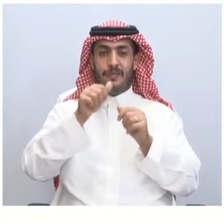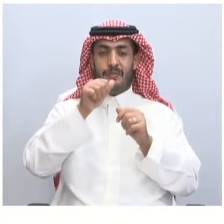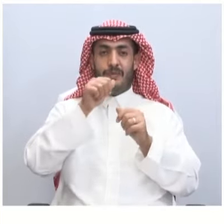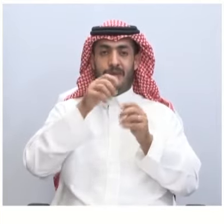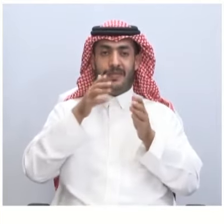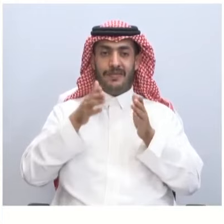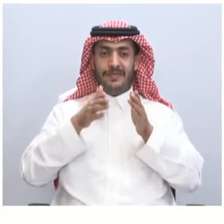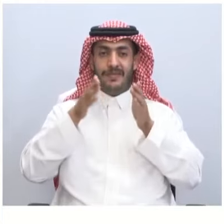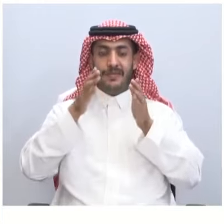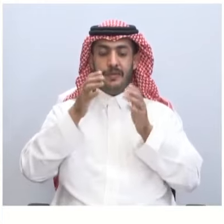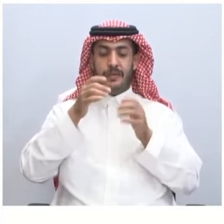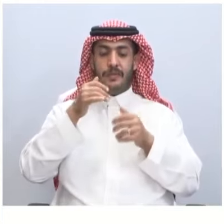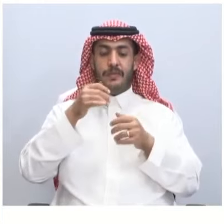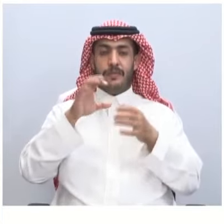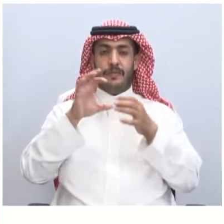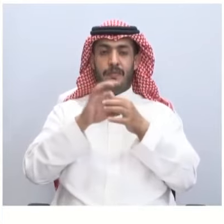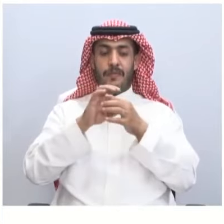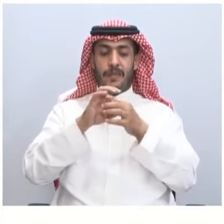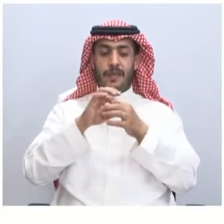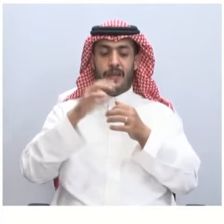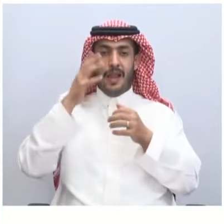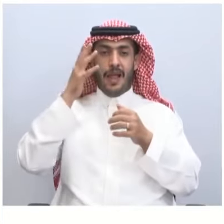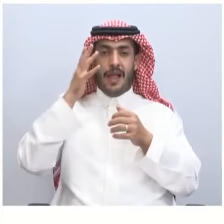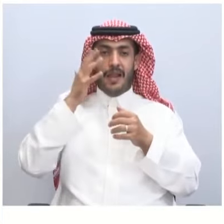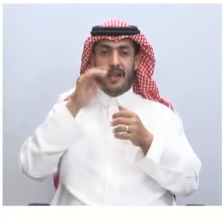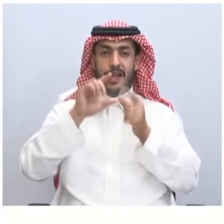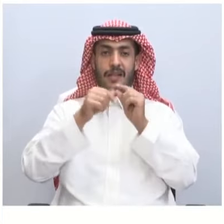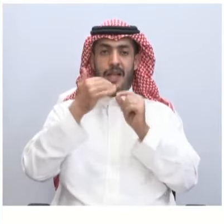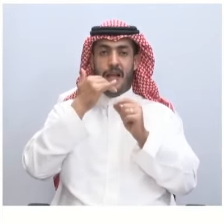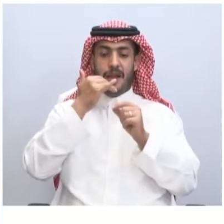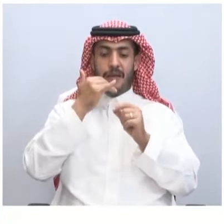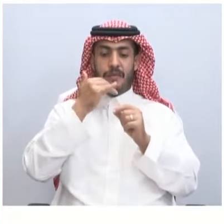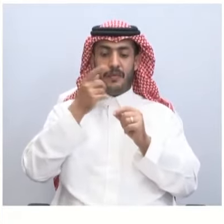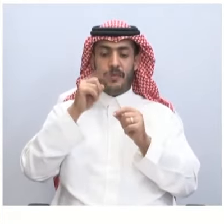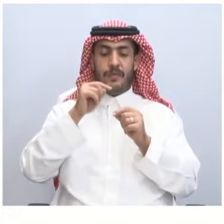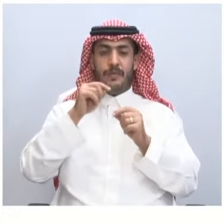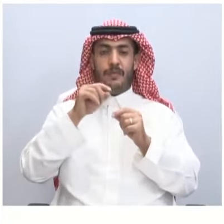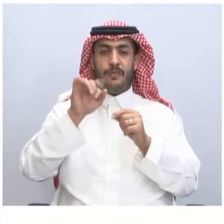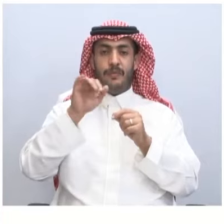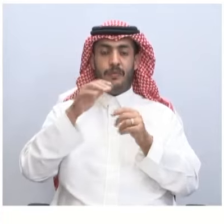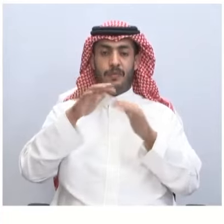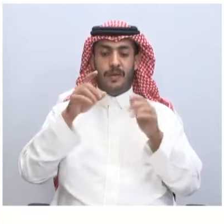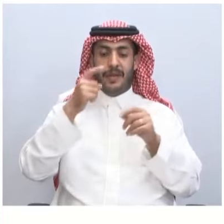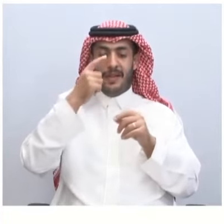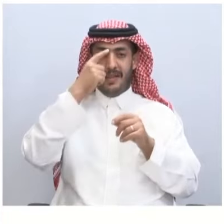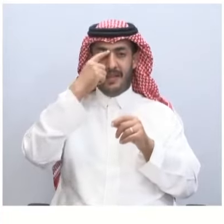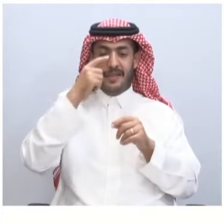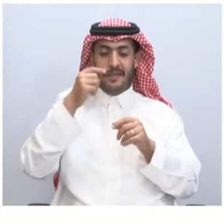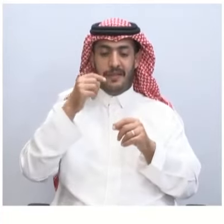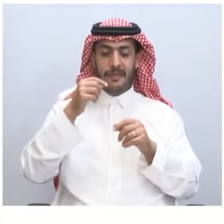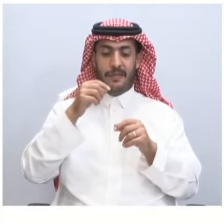المهمه التي تربط الخليج العربي بالمحيط الهندي مرورا